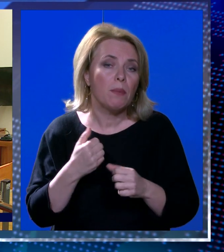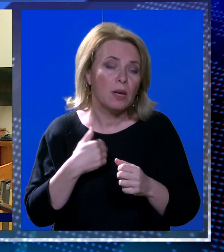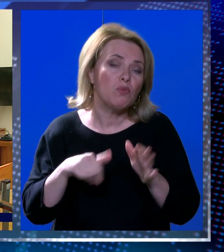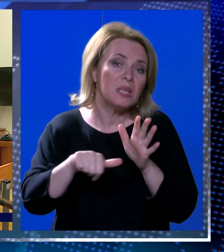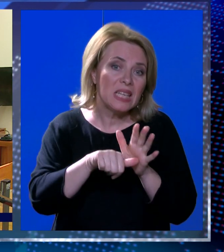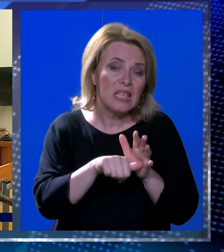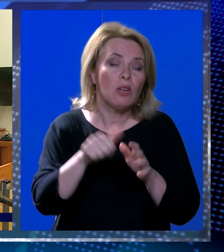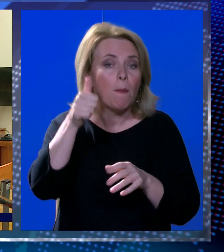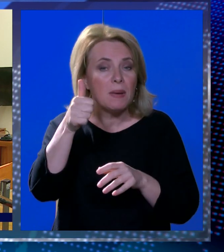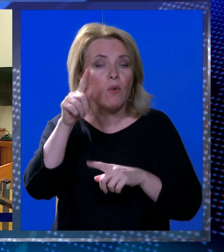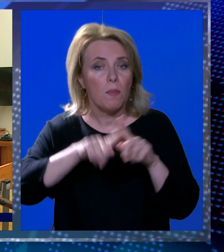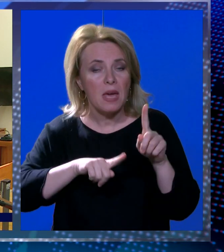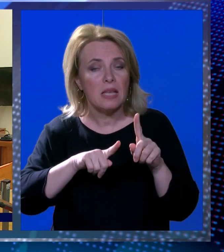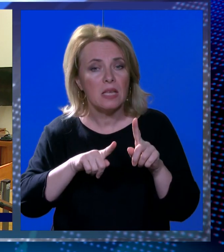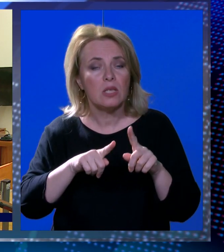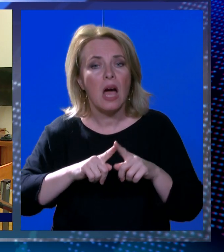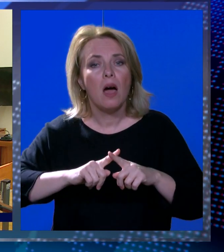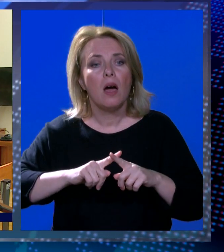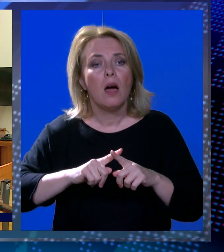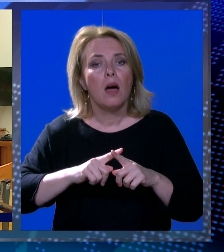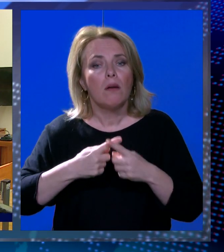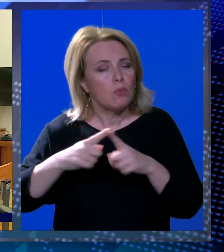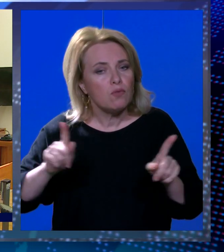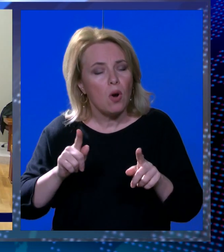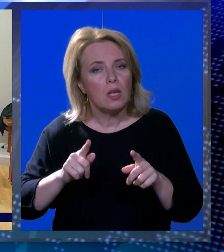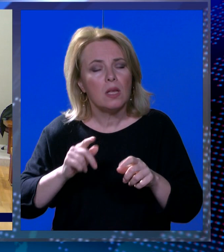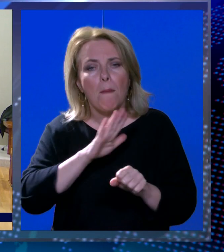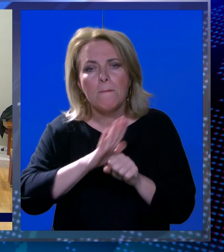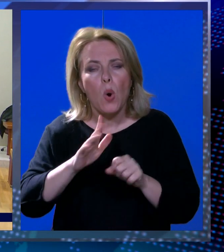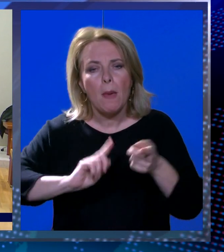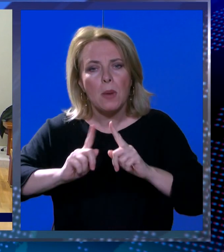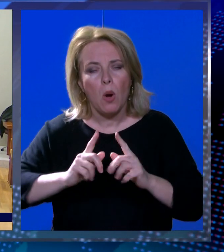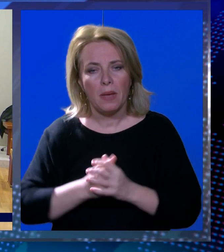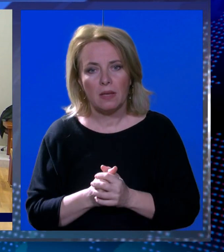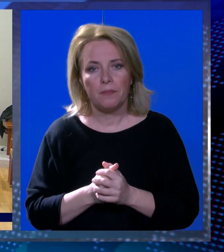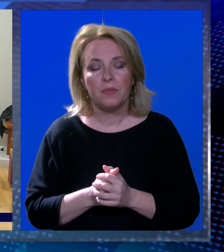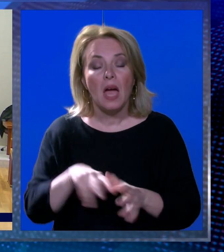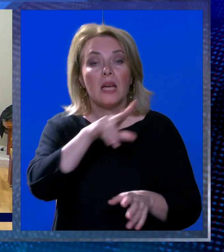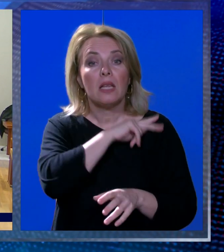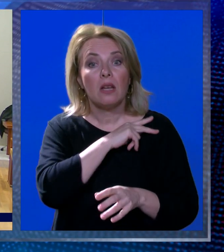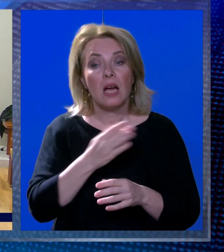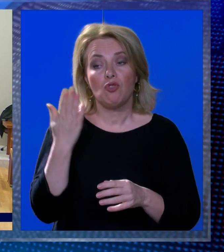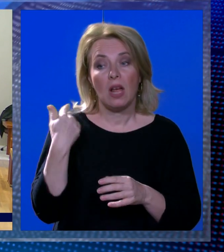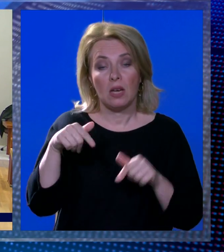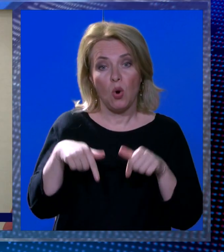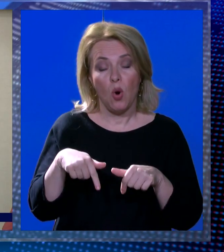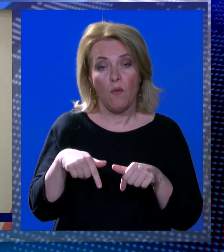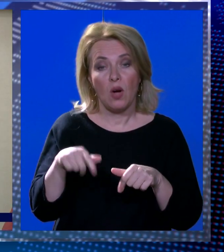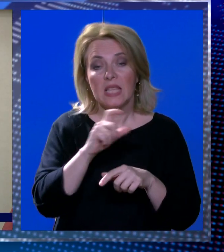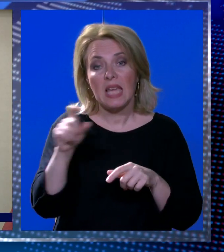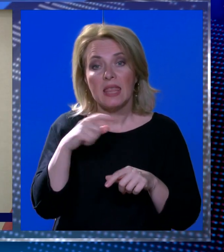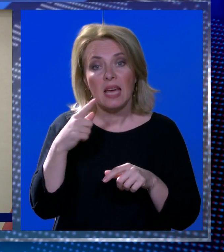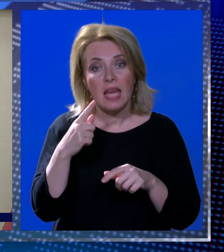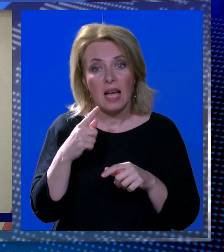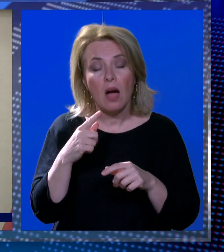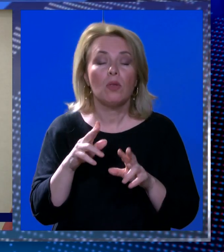ćemo negdje zapravo sredinom siječnja pustiti nju u puni promet. Gradonačelnik je na konferenciji za medije ranije ovog tjedna rekao i kako